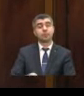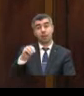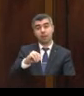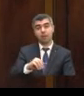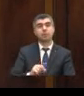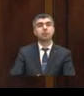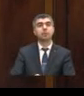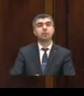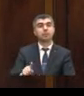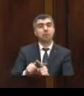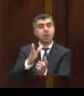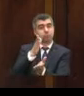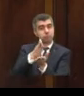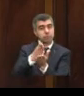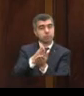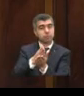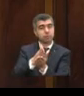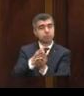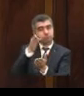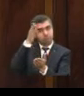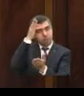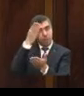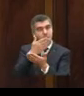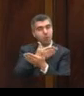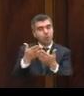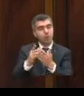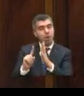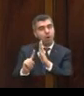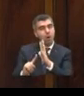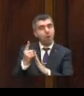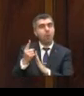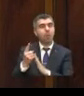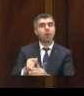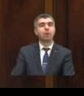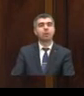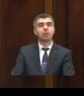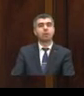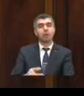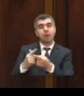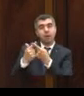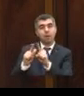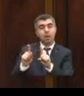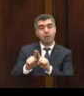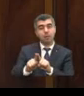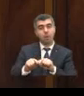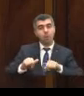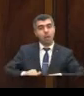الحكامة العقلانية واليقظة الاستباقية التي ميزت تعاطي السلطات